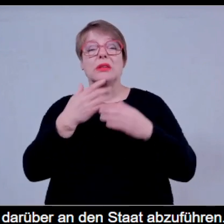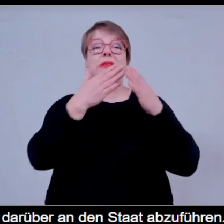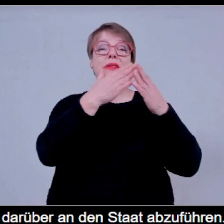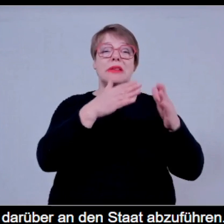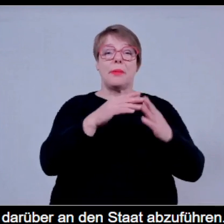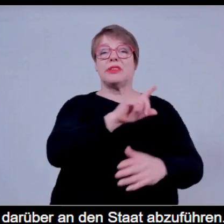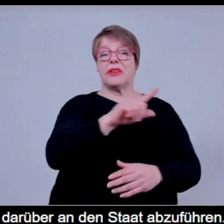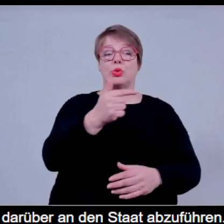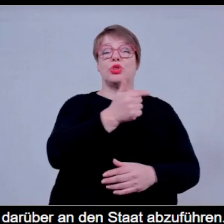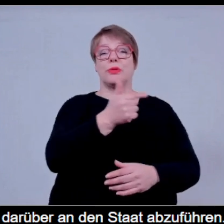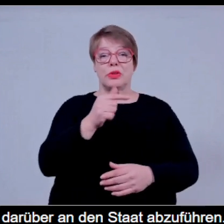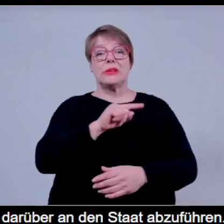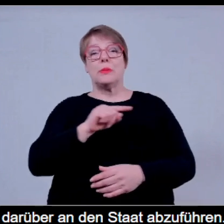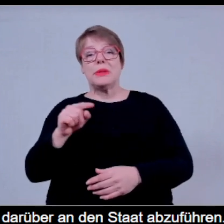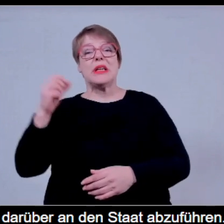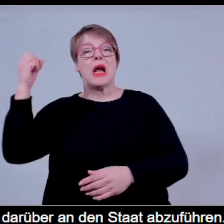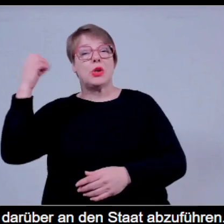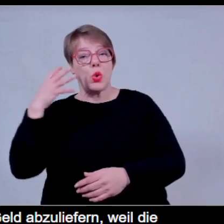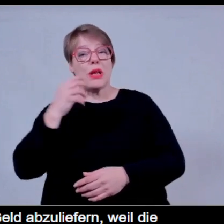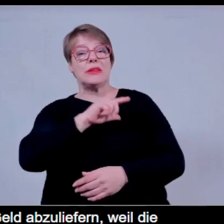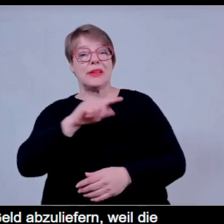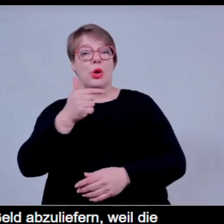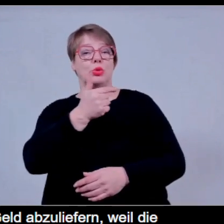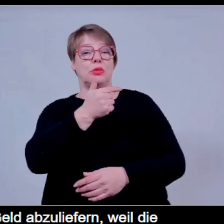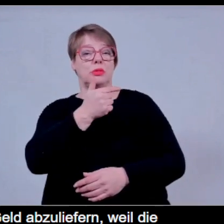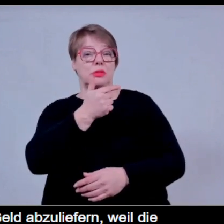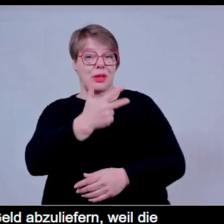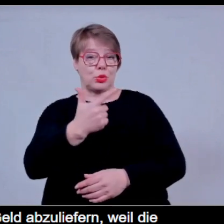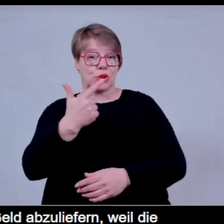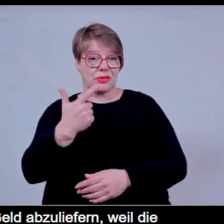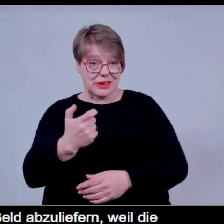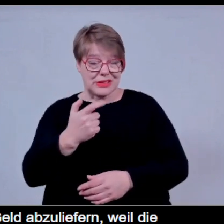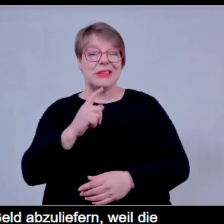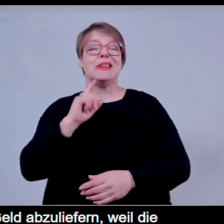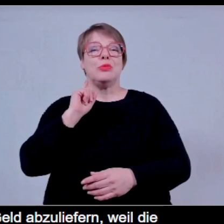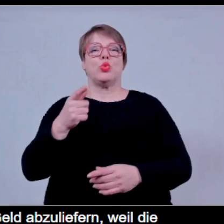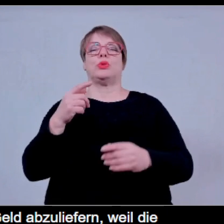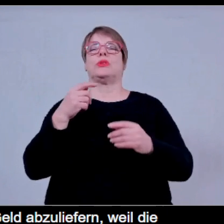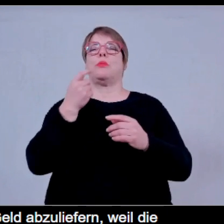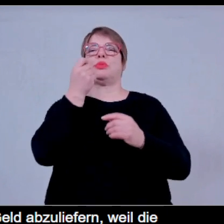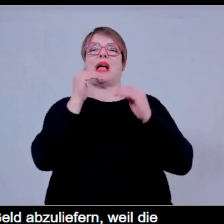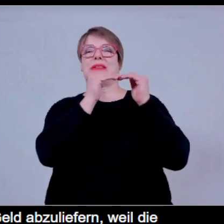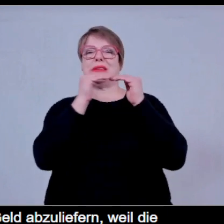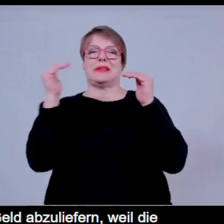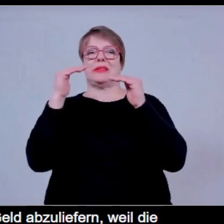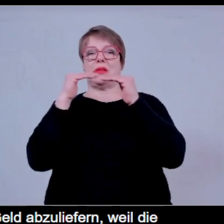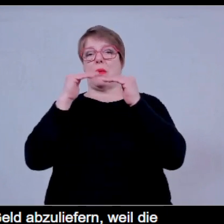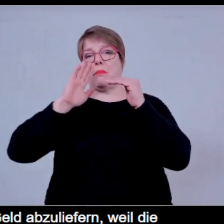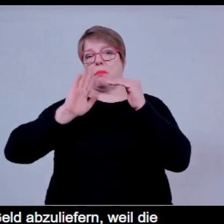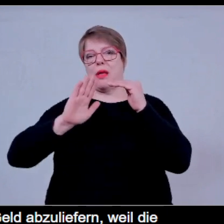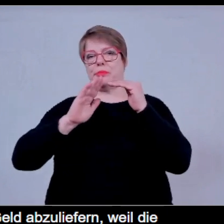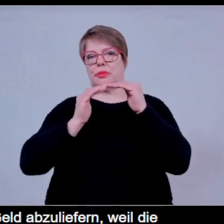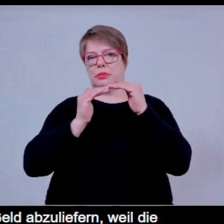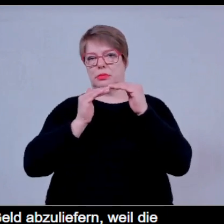mindestens bei der Biogasanlage diese 18 Cent plus 10 Cent, wenn sie schon meinen, dass sie überhaupt einen solchen Deckel einziehen